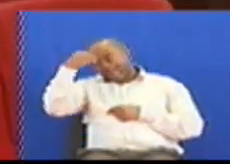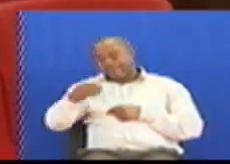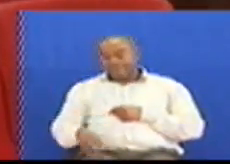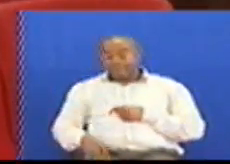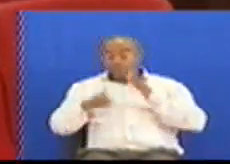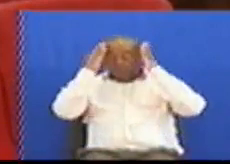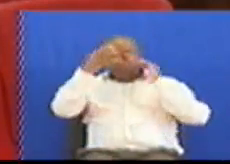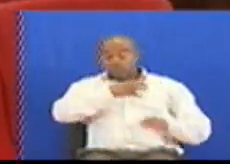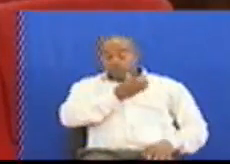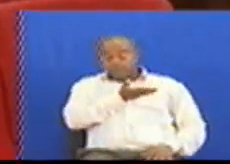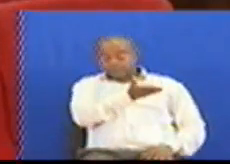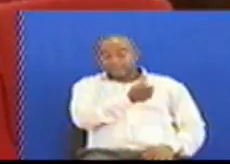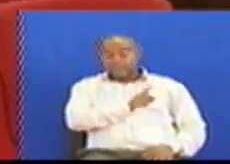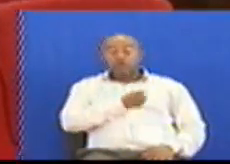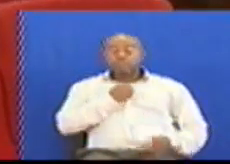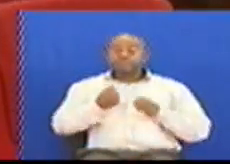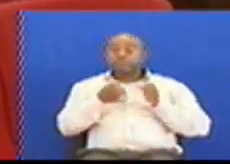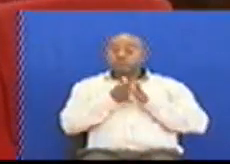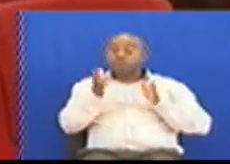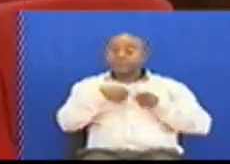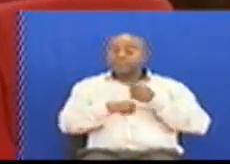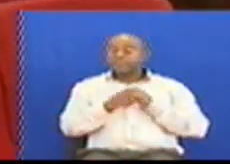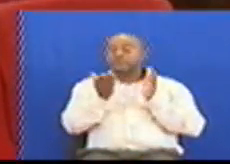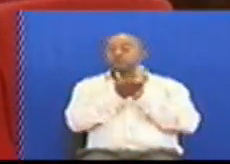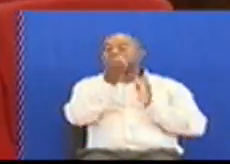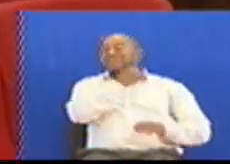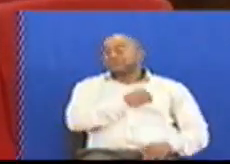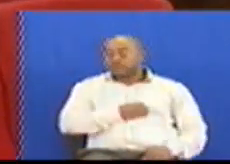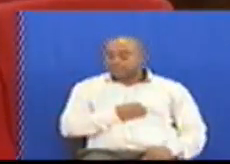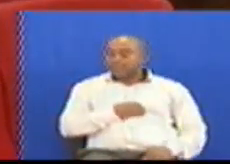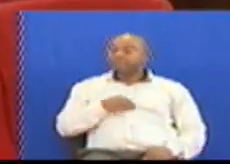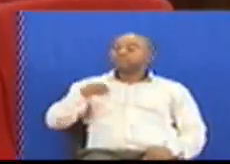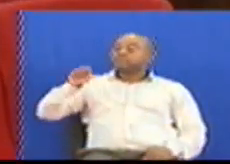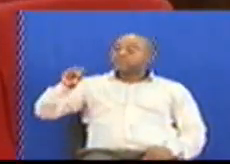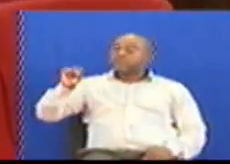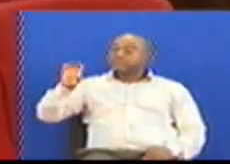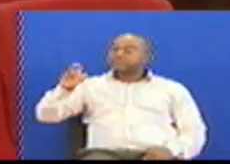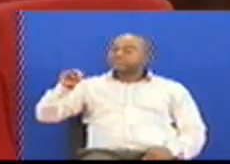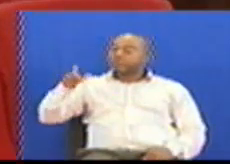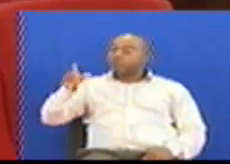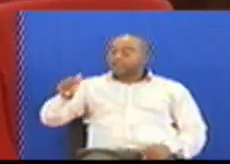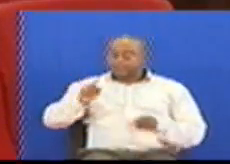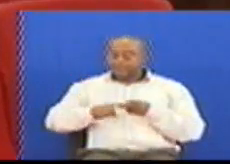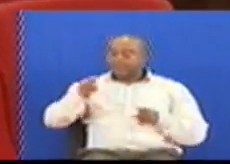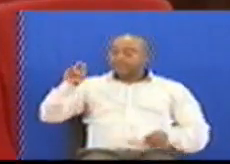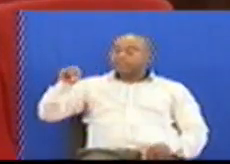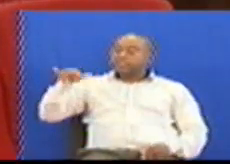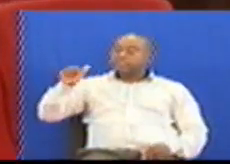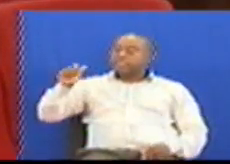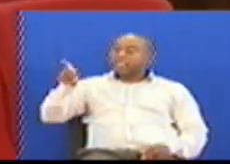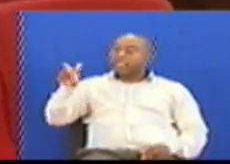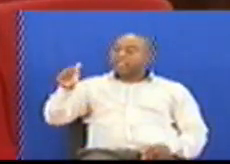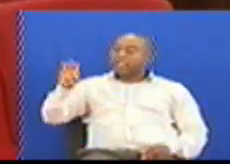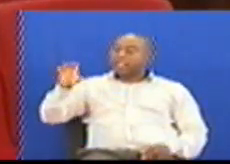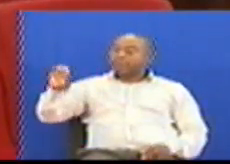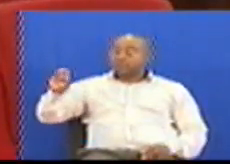ninayo changamoto kubwa kwenye shule ya sekondari ya Nyangabo, shule ya sekondari ya Sigunga. Tumewahi kuleta maombi na umenipokea.